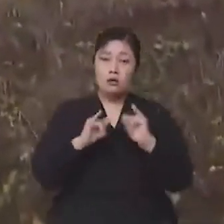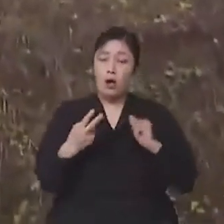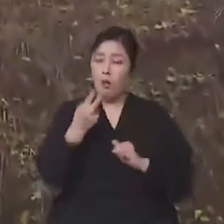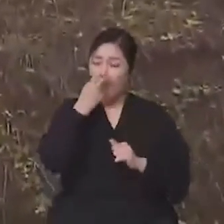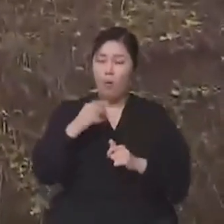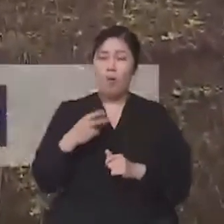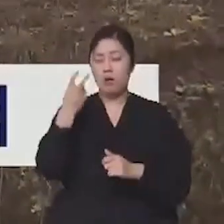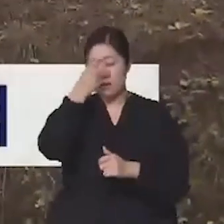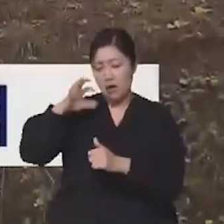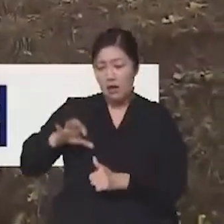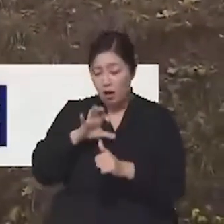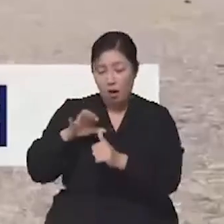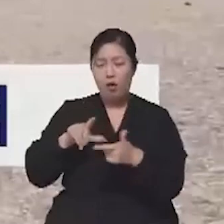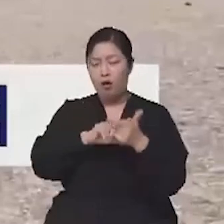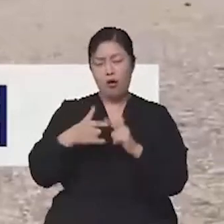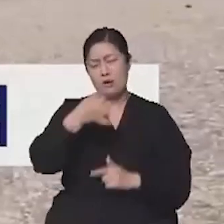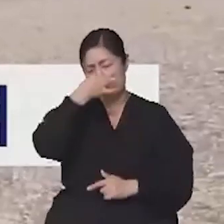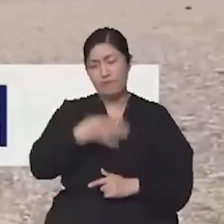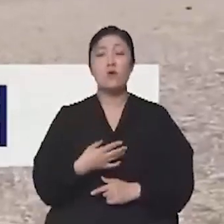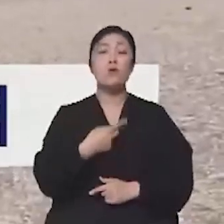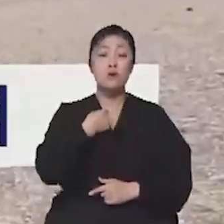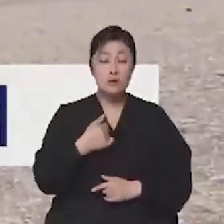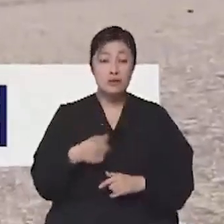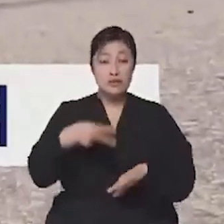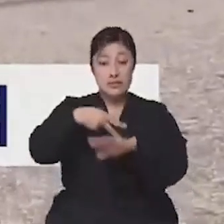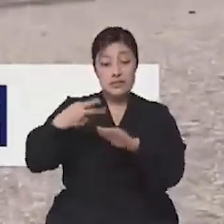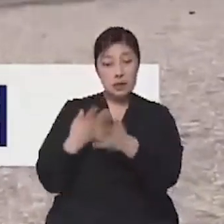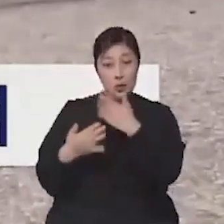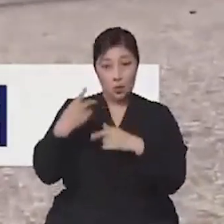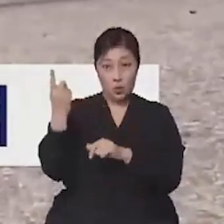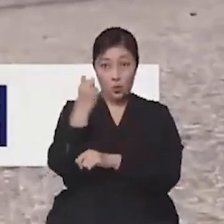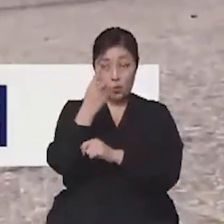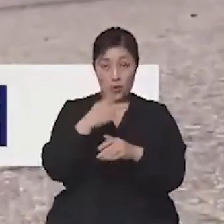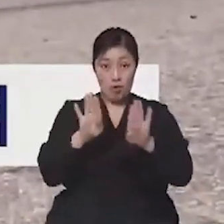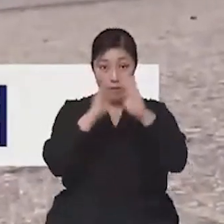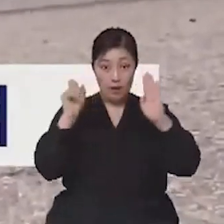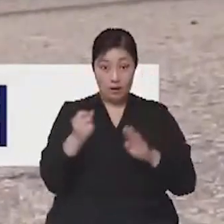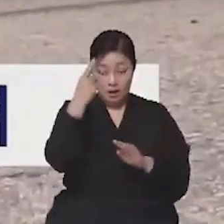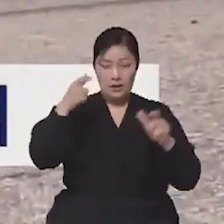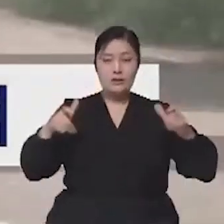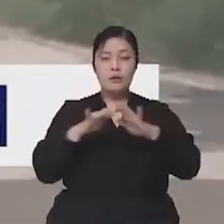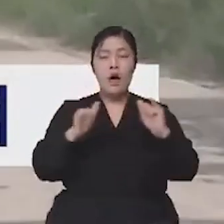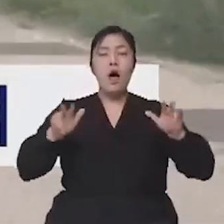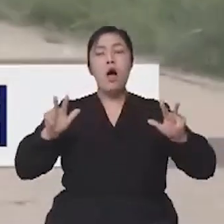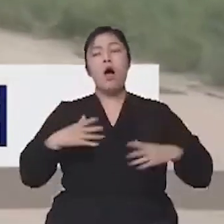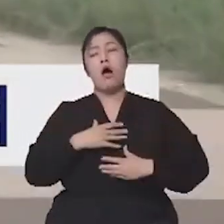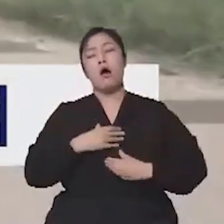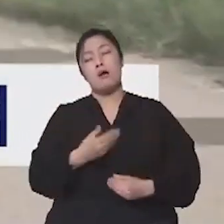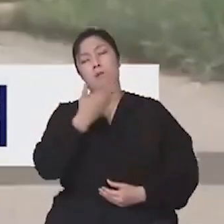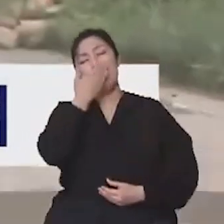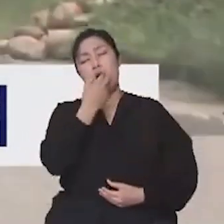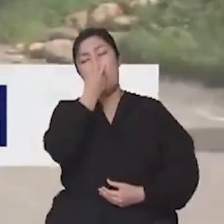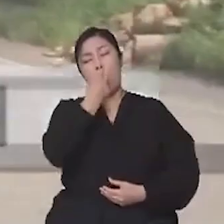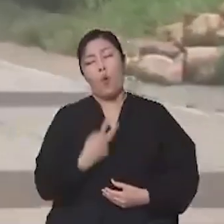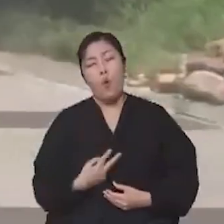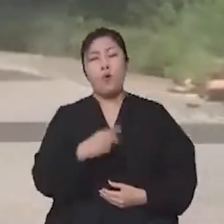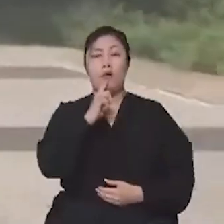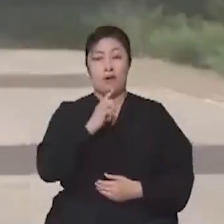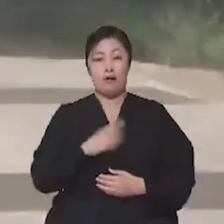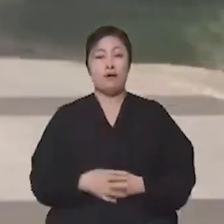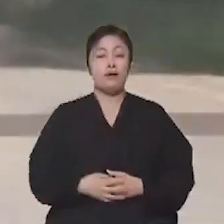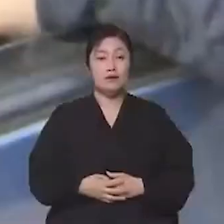보호에 어려움이 컸습니다. 신안소방서 개청으로 주민들은 이제서야 안심할 수 있게 됐다고